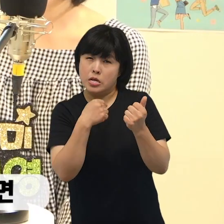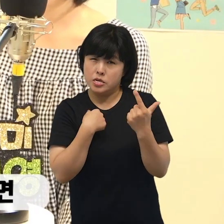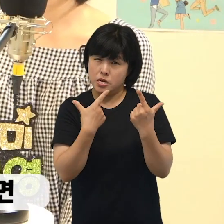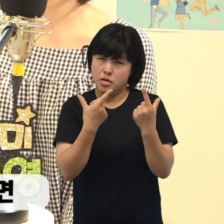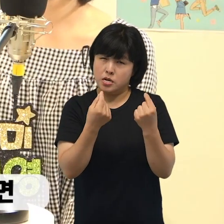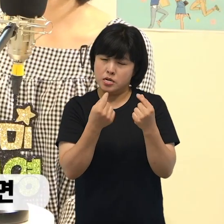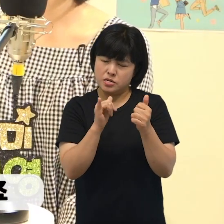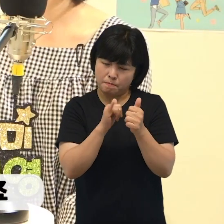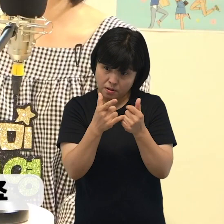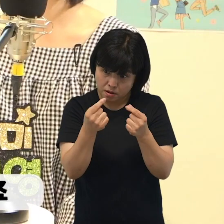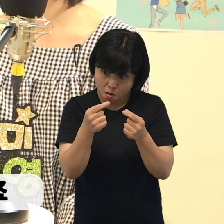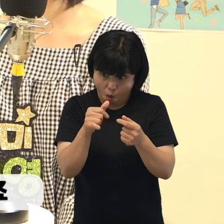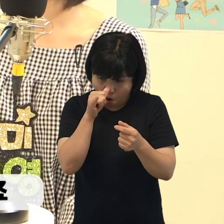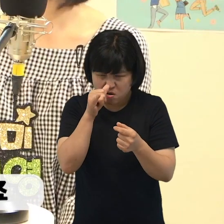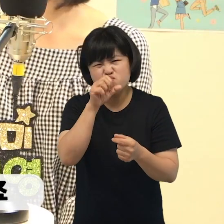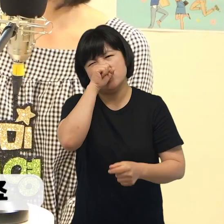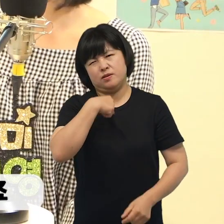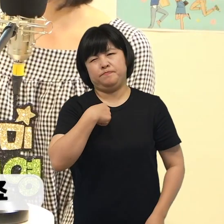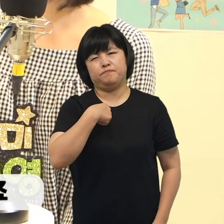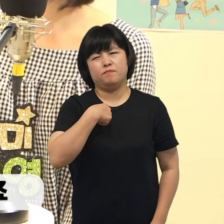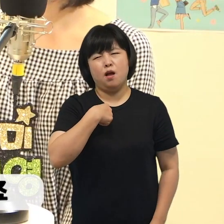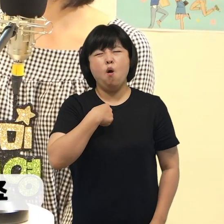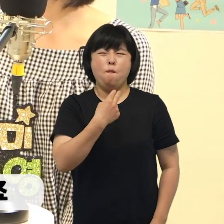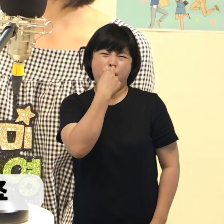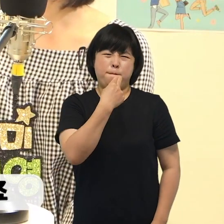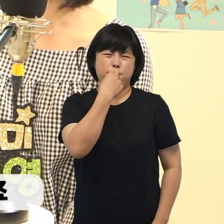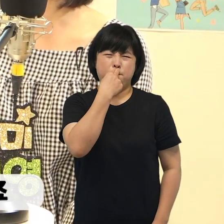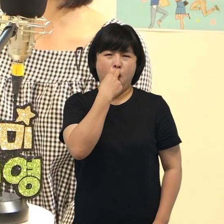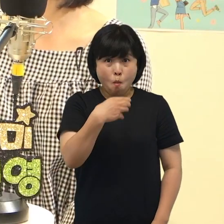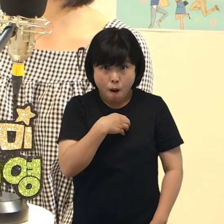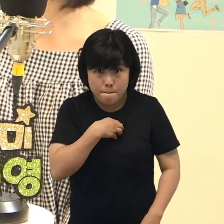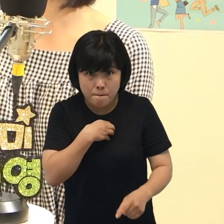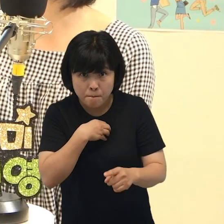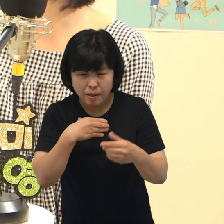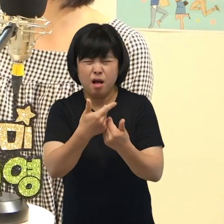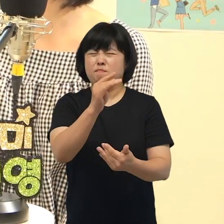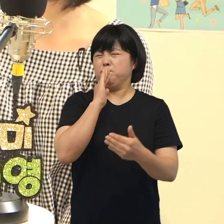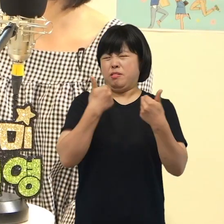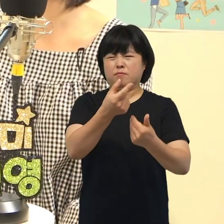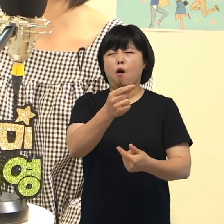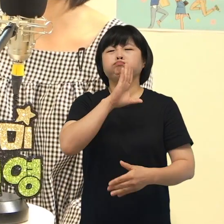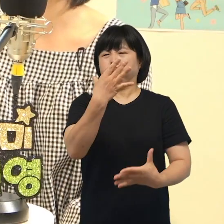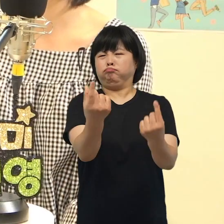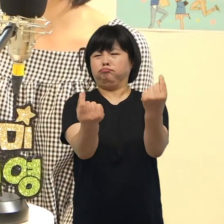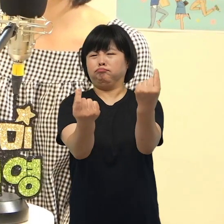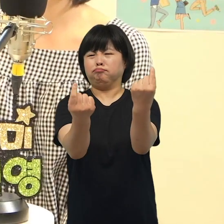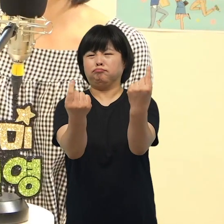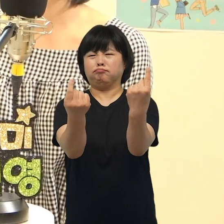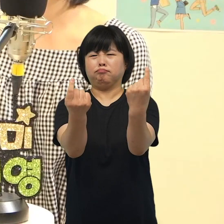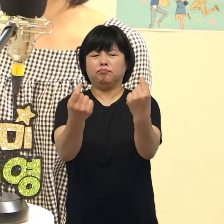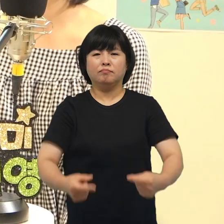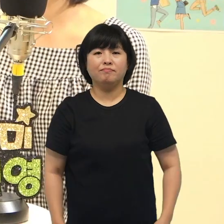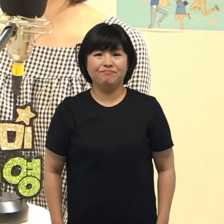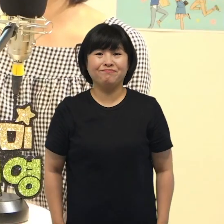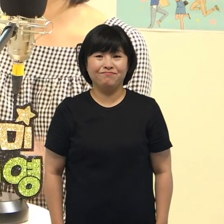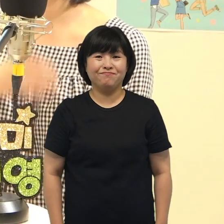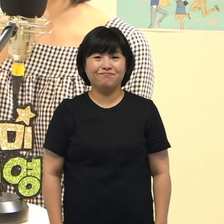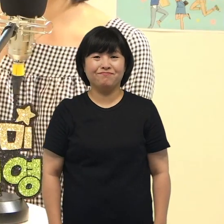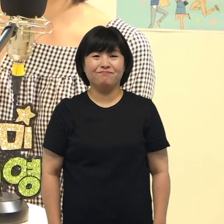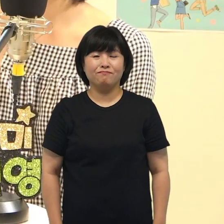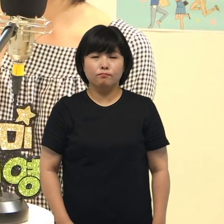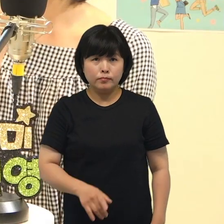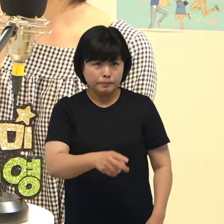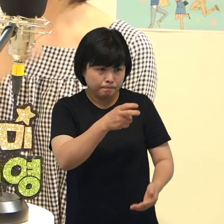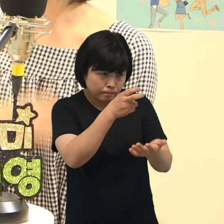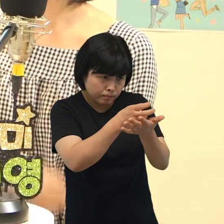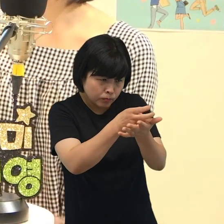복지 제도가 있으면 사실 저 같은 사람한테 좋긴 하죠. 보험이죠. 네, 보험이죠. 위험 대비죠. 근데 좀 물론